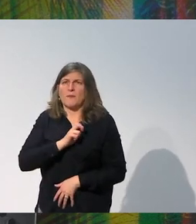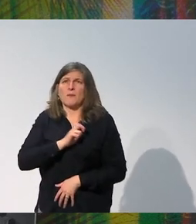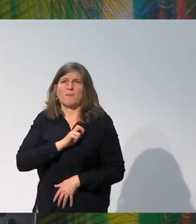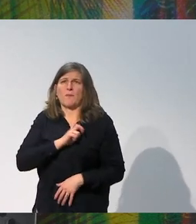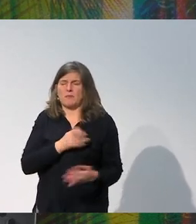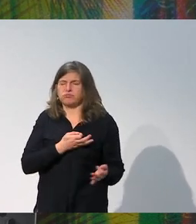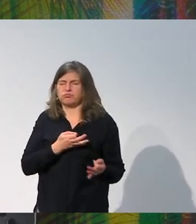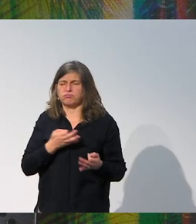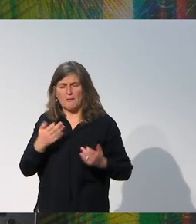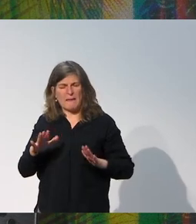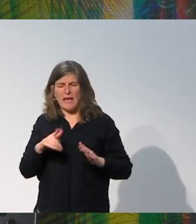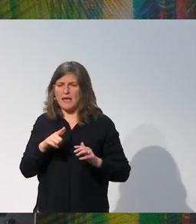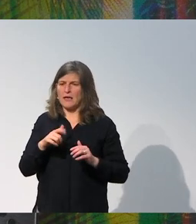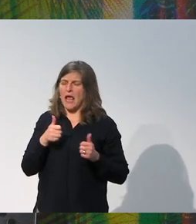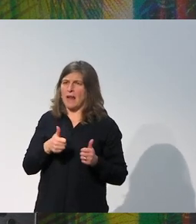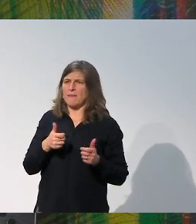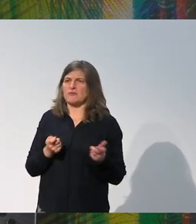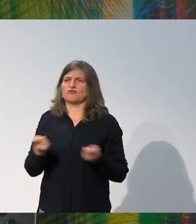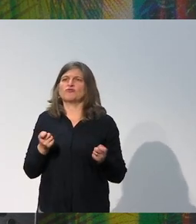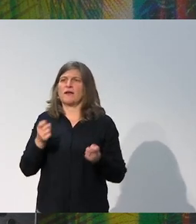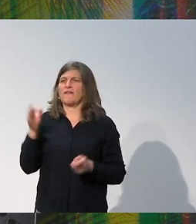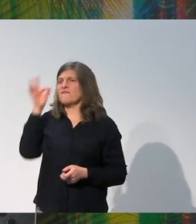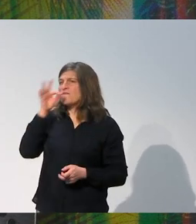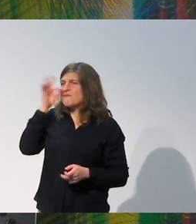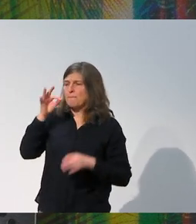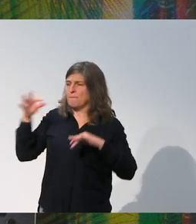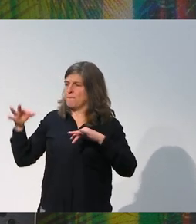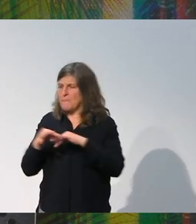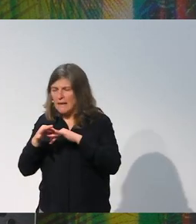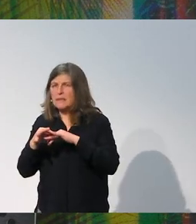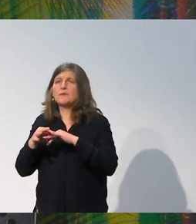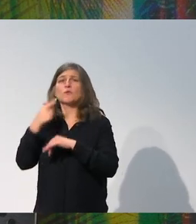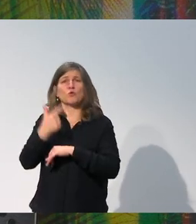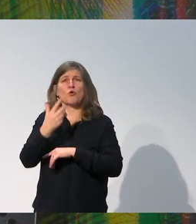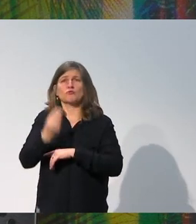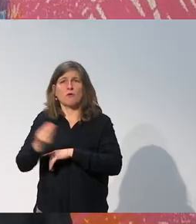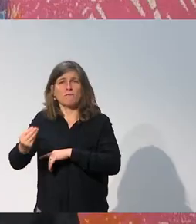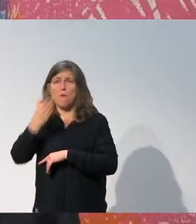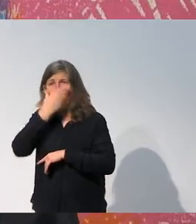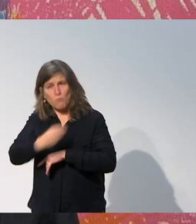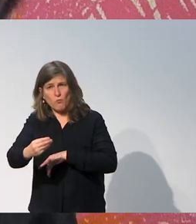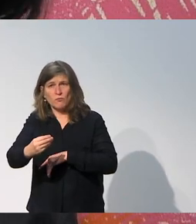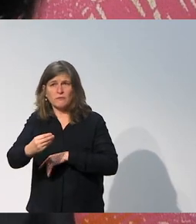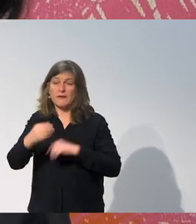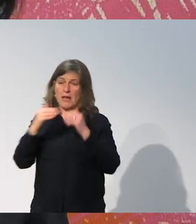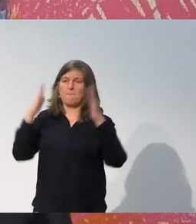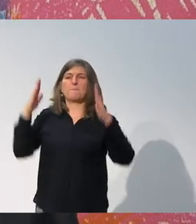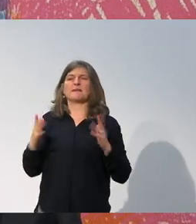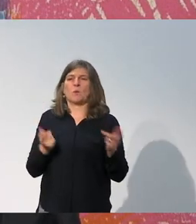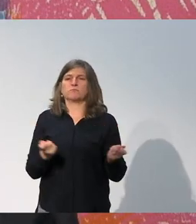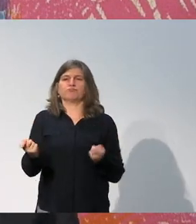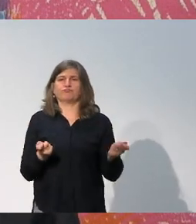rang. Patronne d'une ferme, mariée, 2 beaux enfants et une maison à faire tourner. Alors se